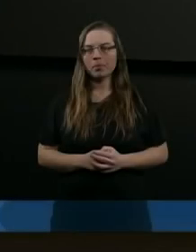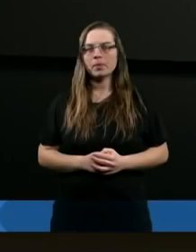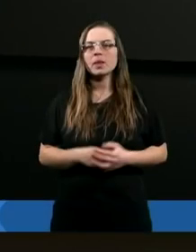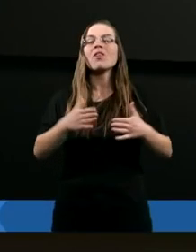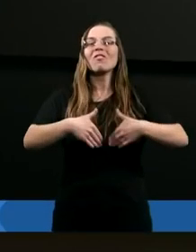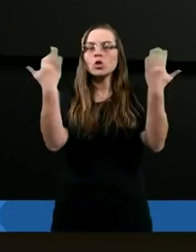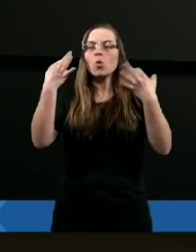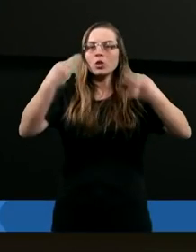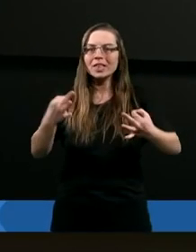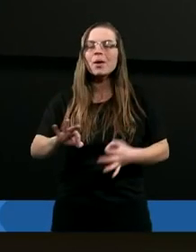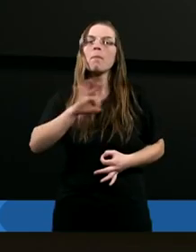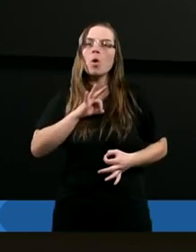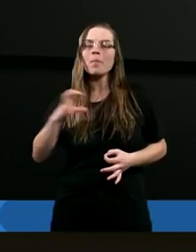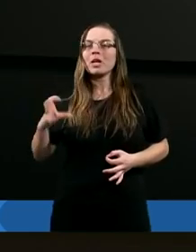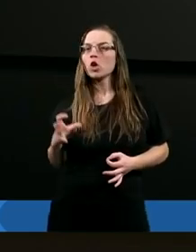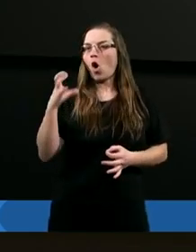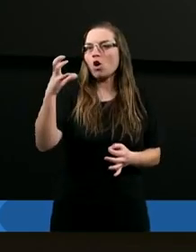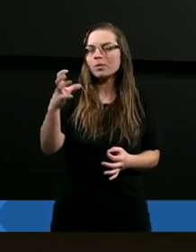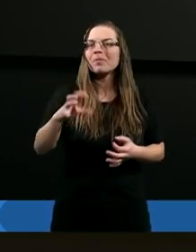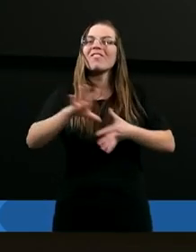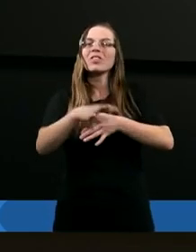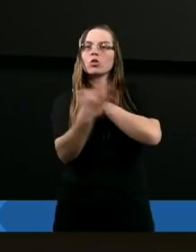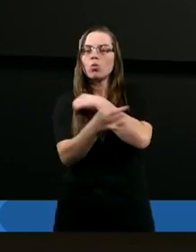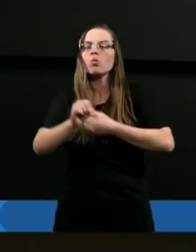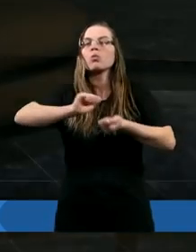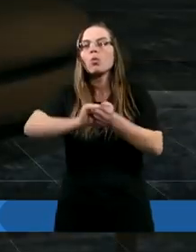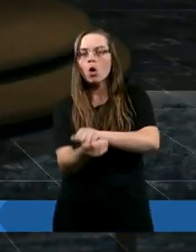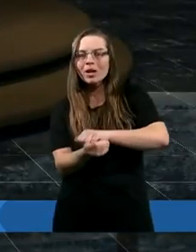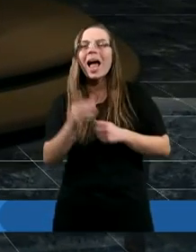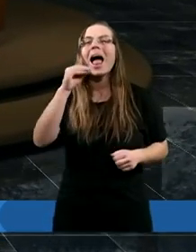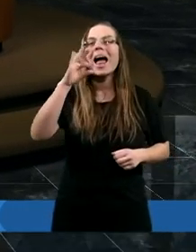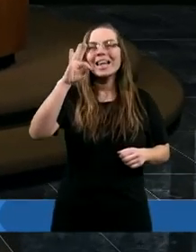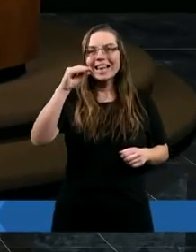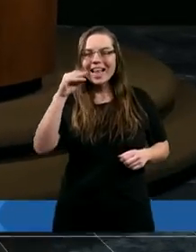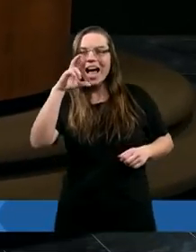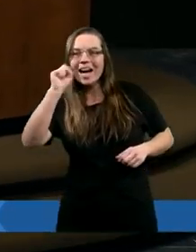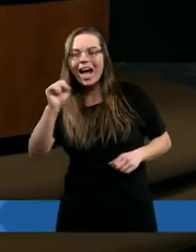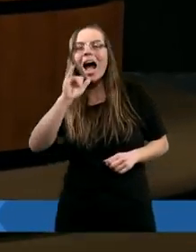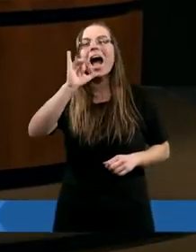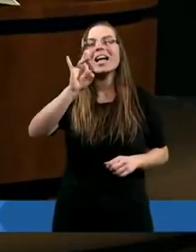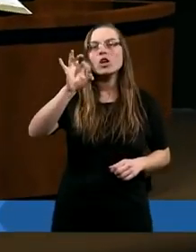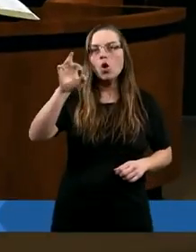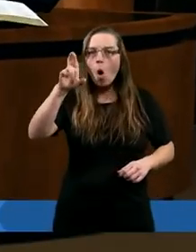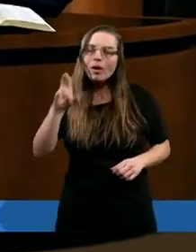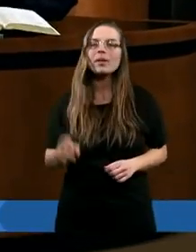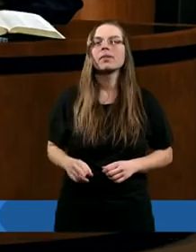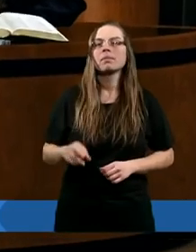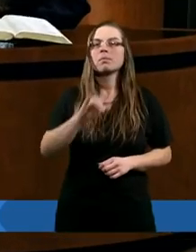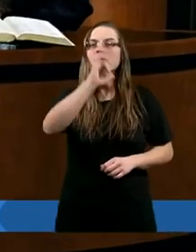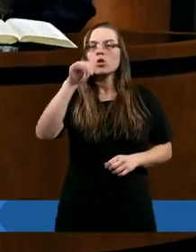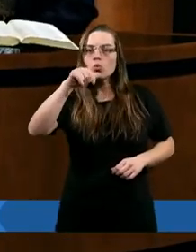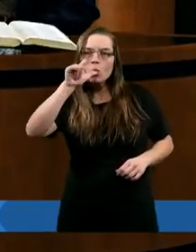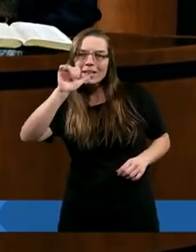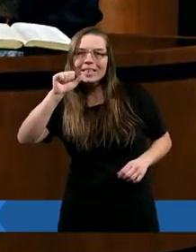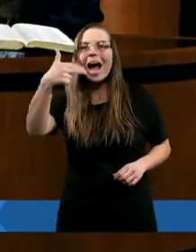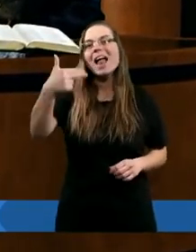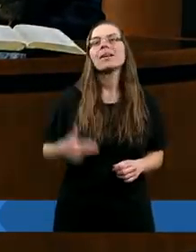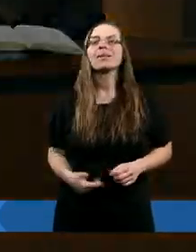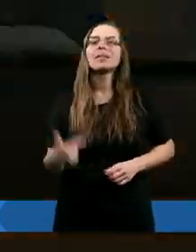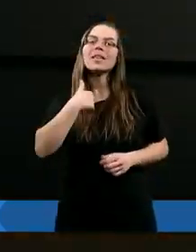Dniu dzisiejszym moimi gośćmi w studium są Stera, Igor, Julian,